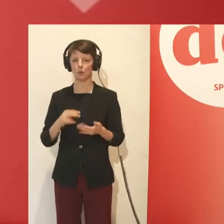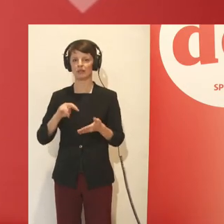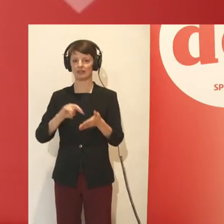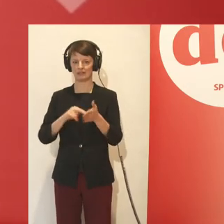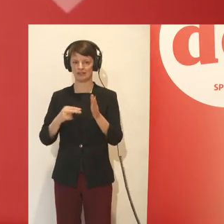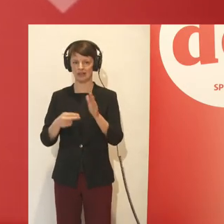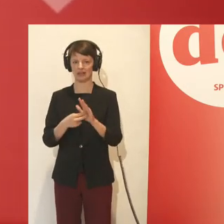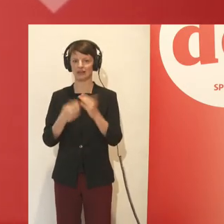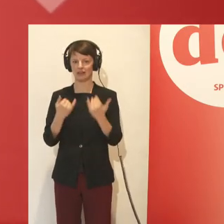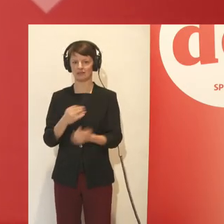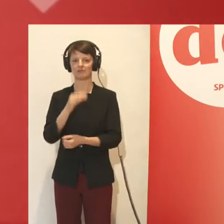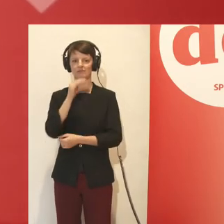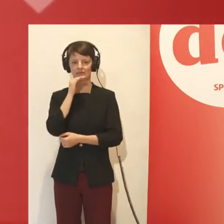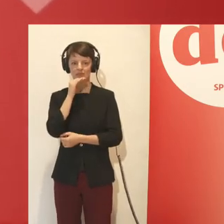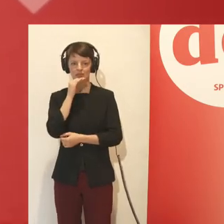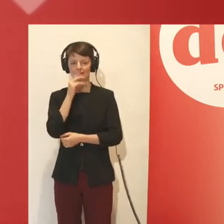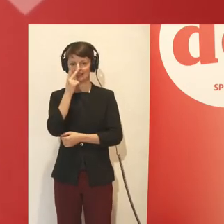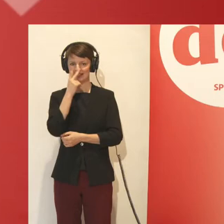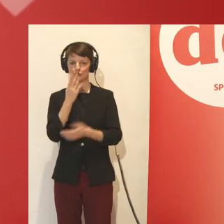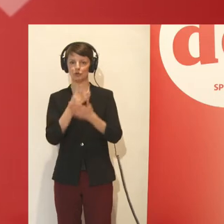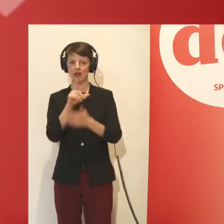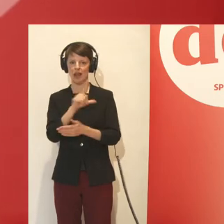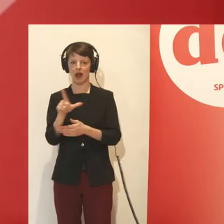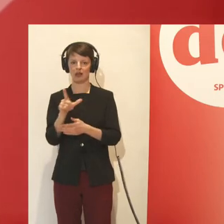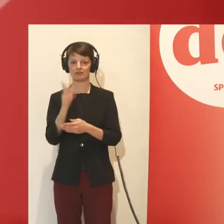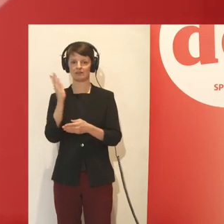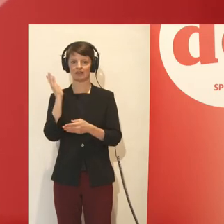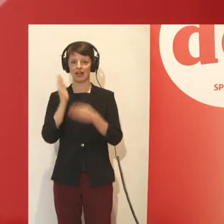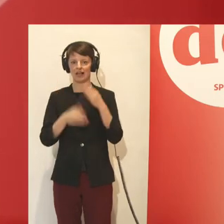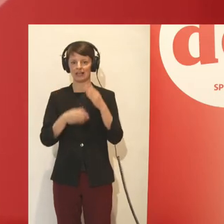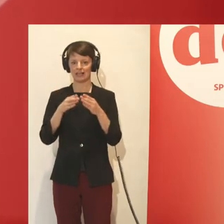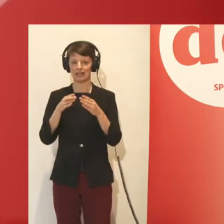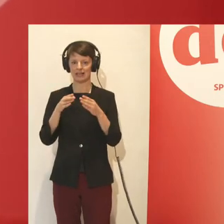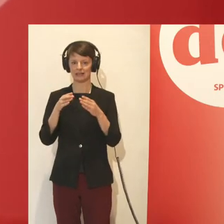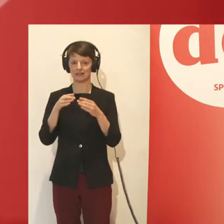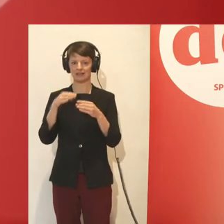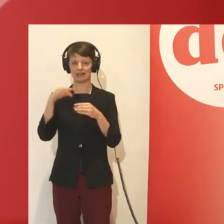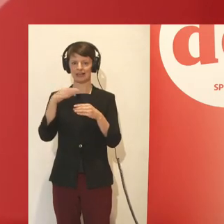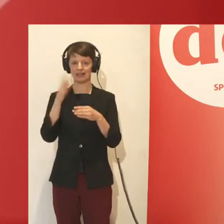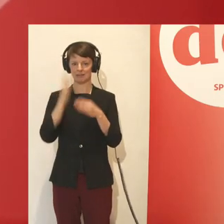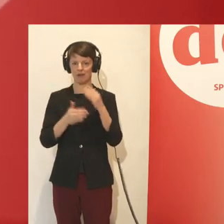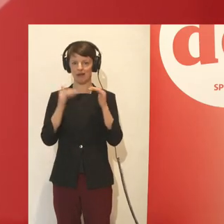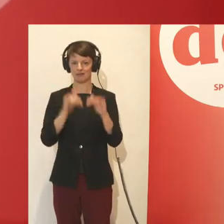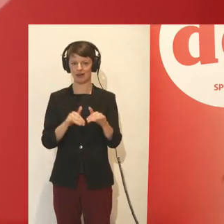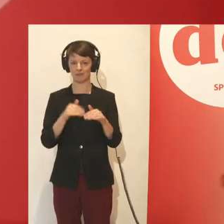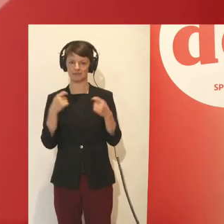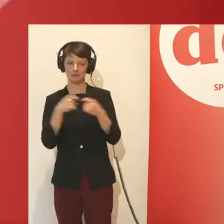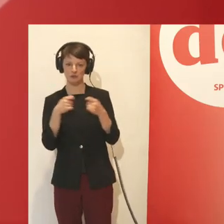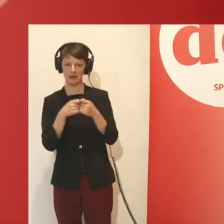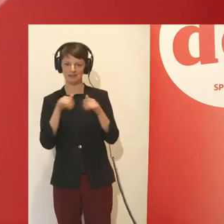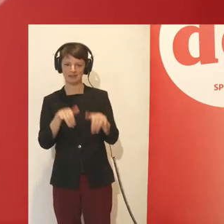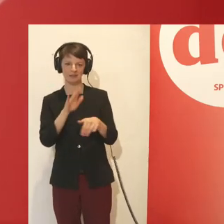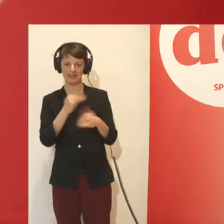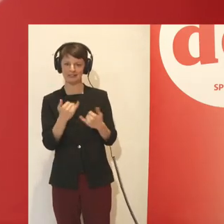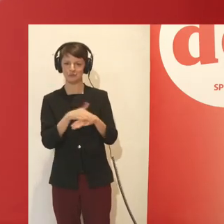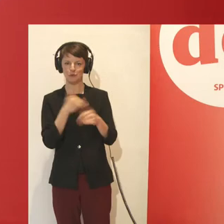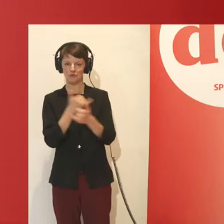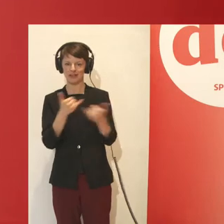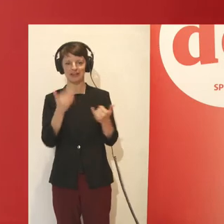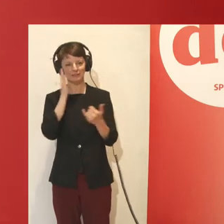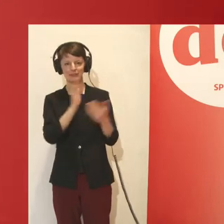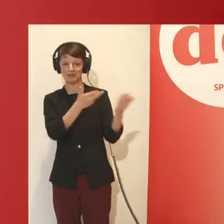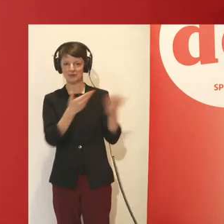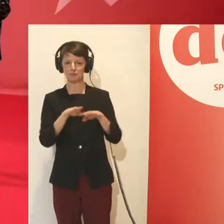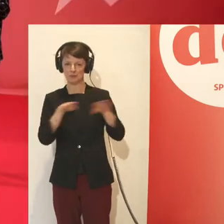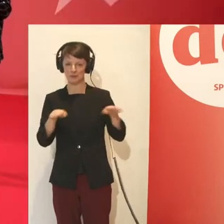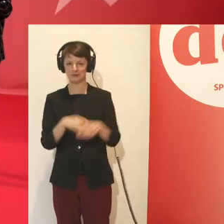für jetzt von mir weil ich sie schon dass lars klingbeil hier ist und ich bin ganz gespannt wie er heute morgen hier reingekommen ist und deswegen bitte ich dich gerne zu mir